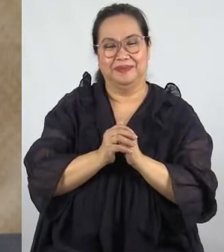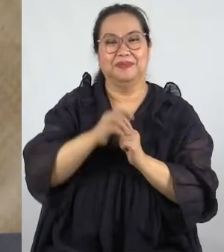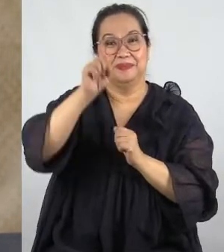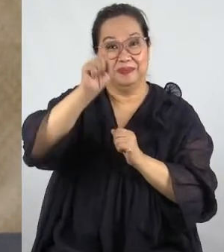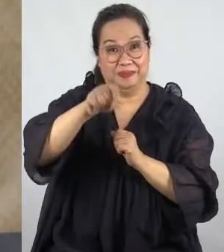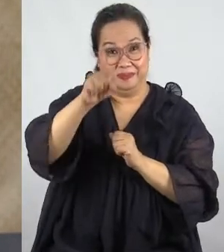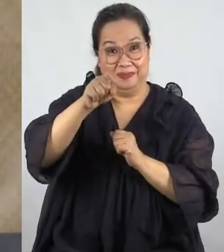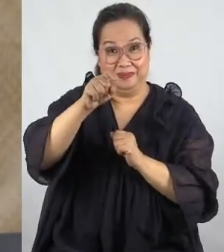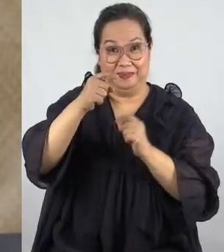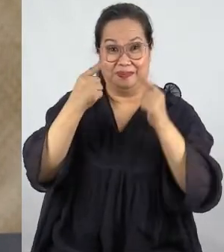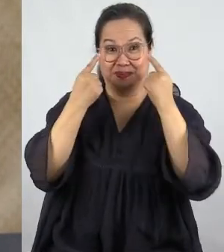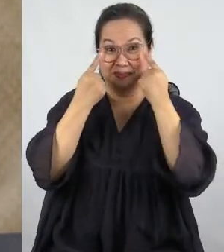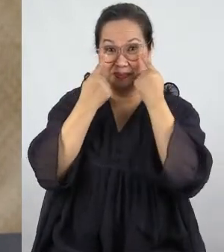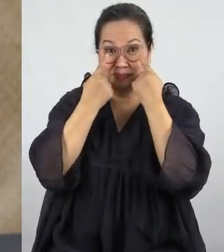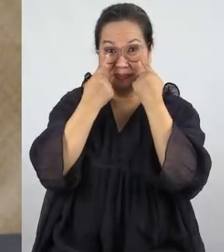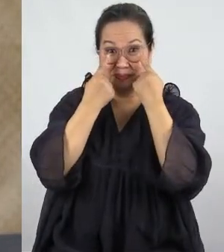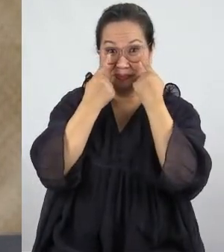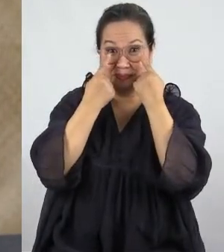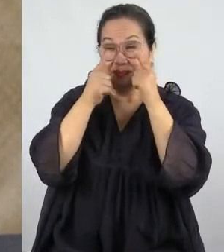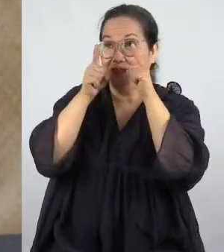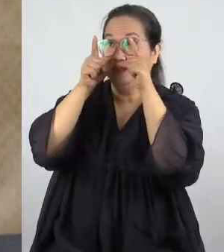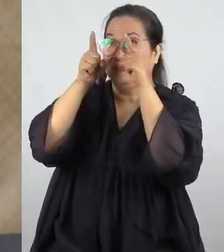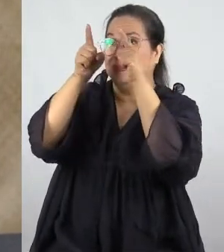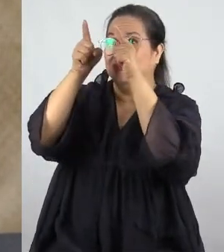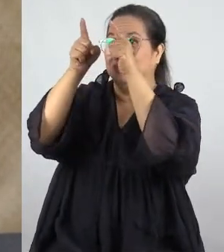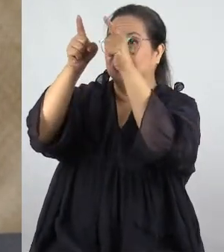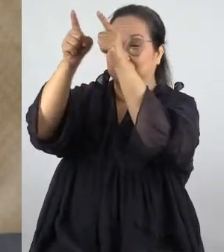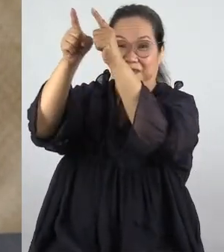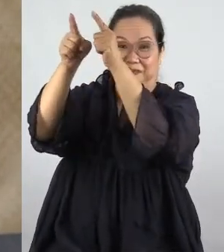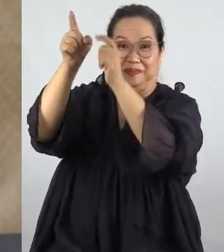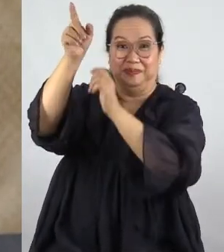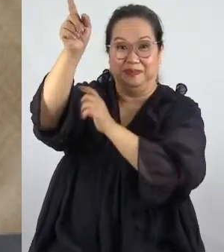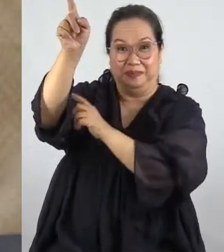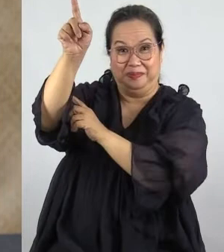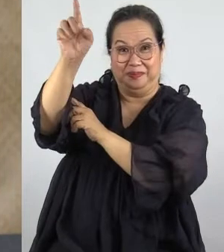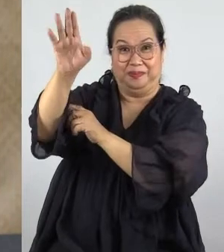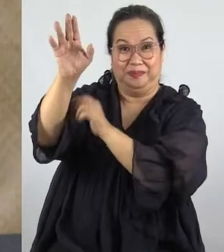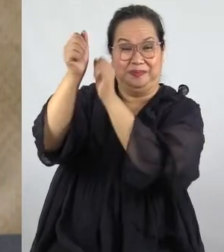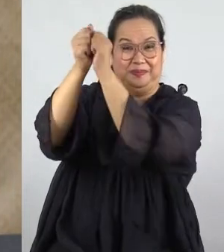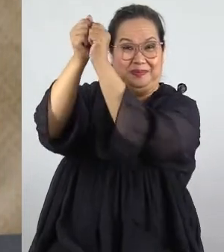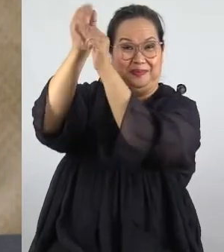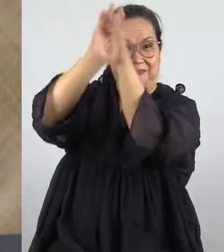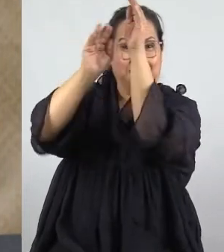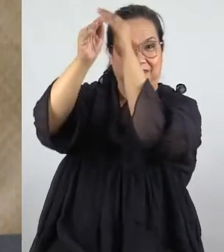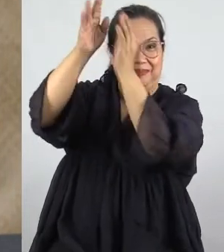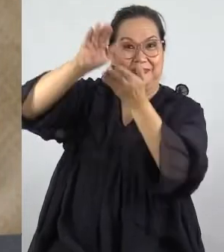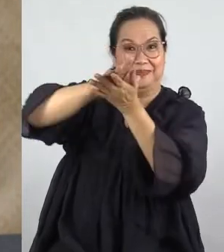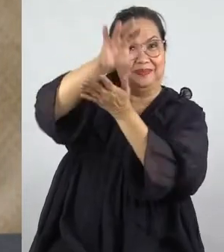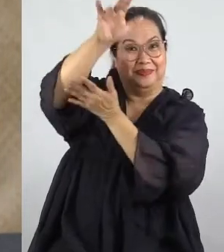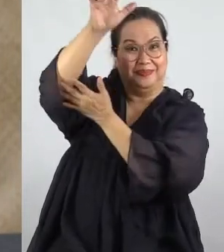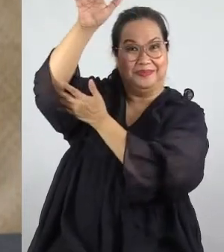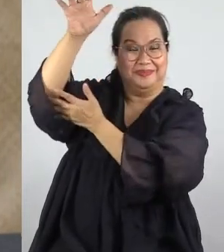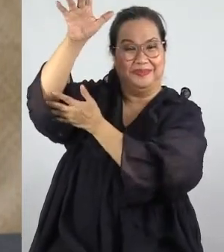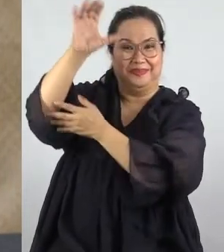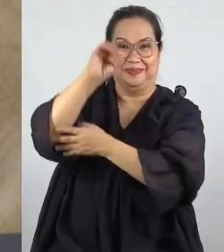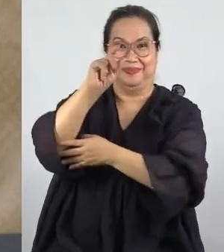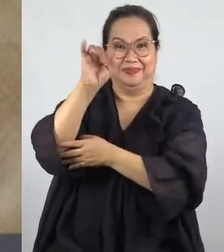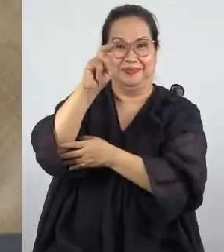Kailangan ituon natin ang ating pagtingin na makasama siya sa kanyang kalwalhatian. Colossians